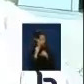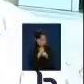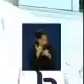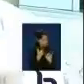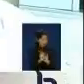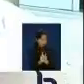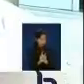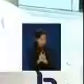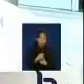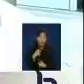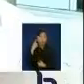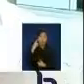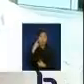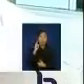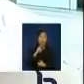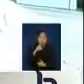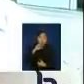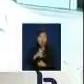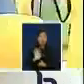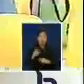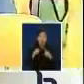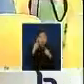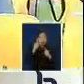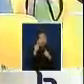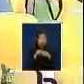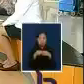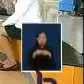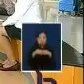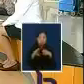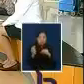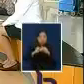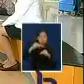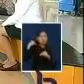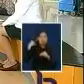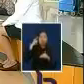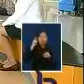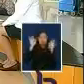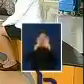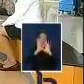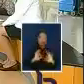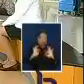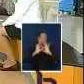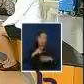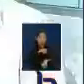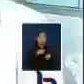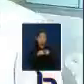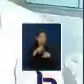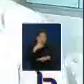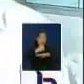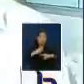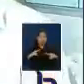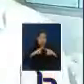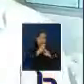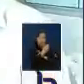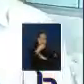านะฮะเอาว่ามีจำนวนเพิ่มขึ้นสาเหตุก็เพราะว่าท่านรัฐมนตรีก็บอกว่าเราจะต้องให้ความรู้เพื่อที่ให้ชาวบ้านจะได้รับรู้แล้วป่วยรีบม